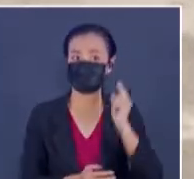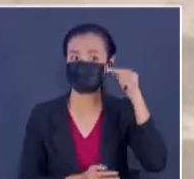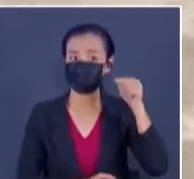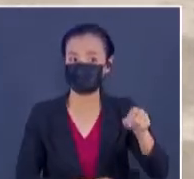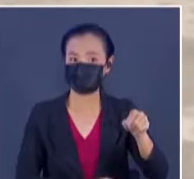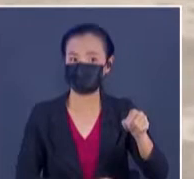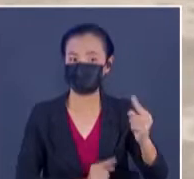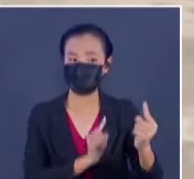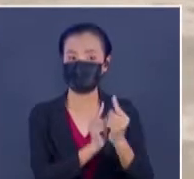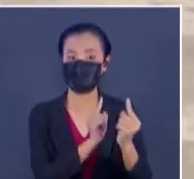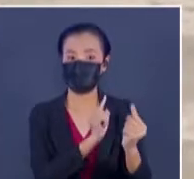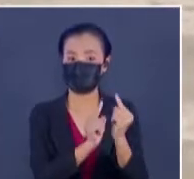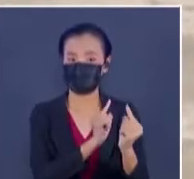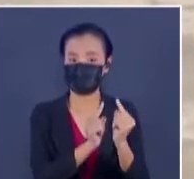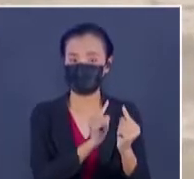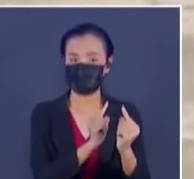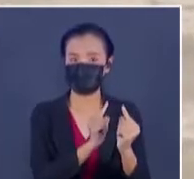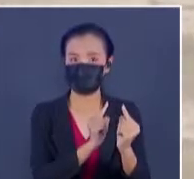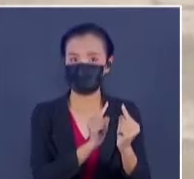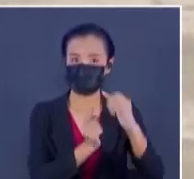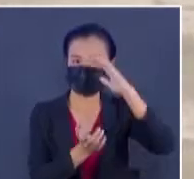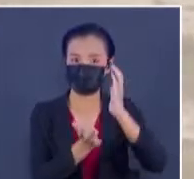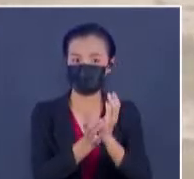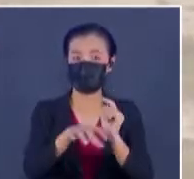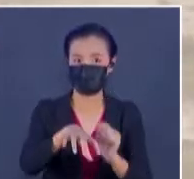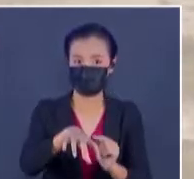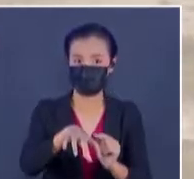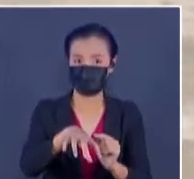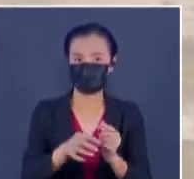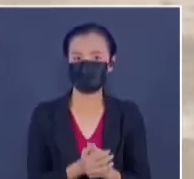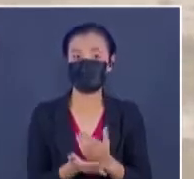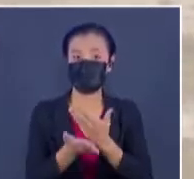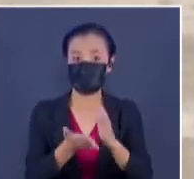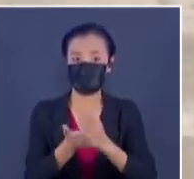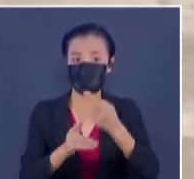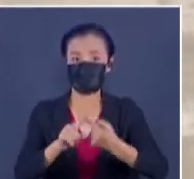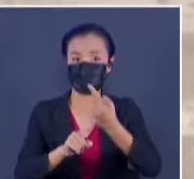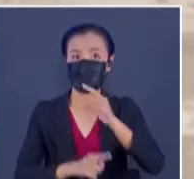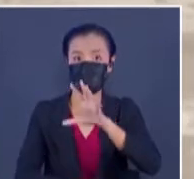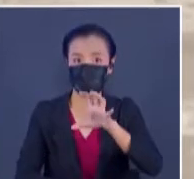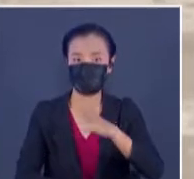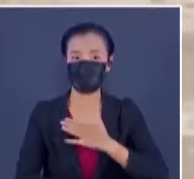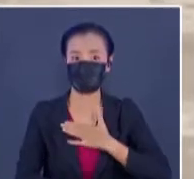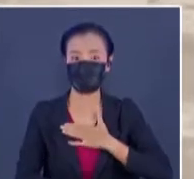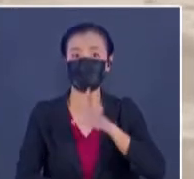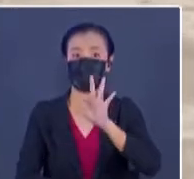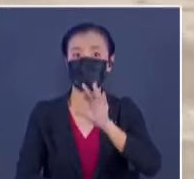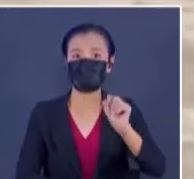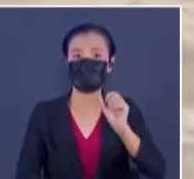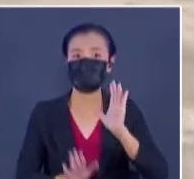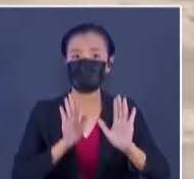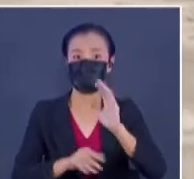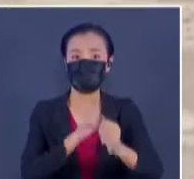อ่ะเคยมาเจรจาที่ตรงสอนอครั้งหนึ่งแล้วก็บอกว่าจะผ่อนเดือนละ500ของพี่มัน900,000ก็ตกอยู่ประ